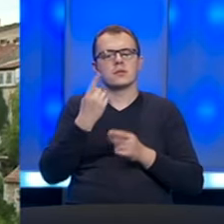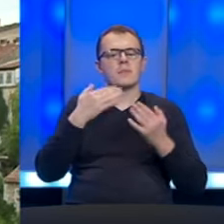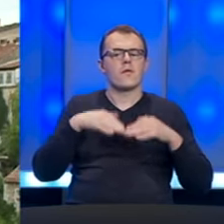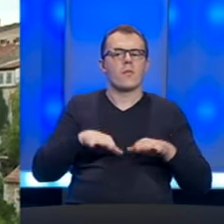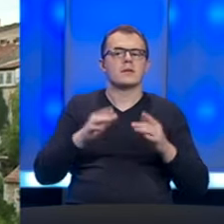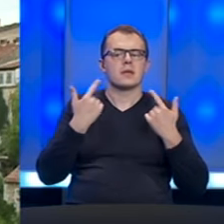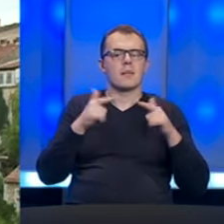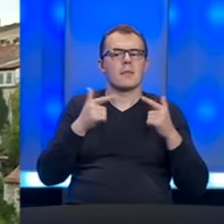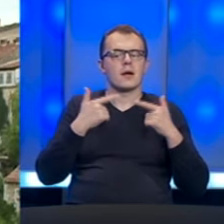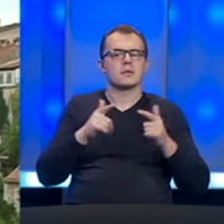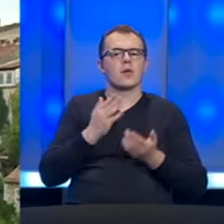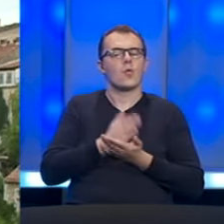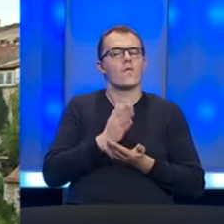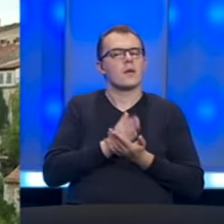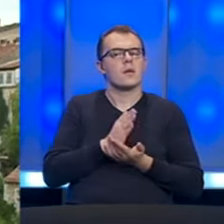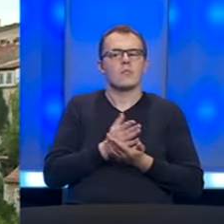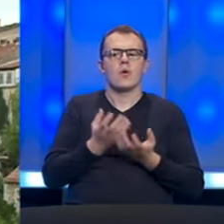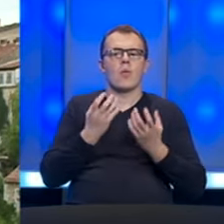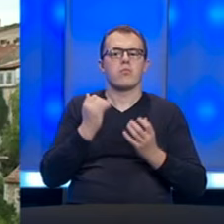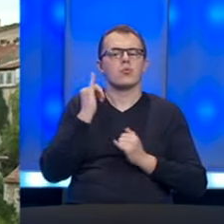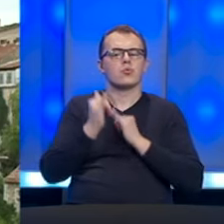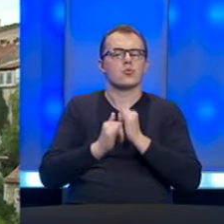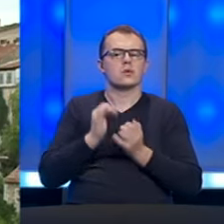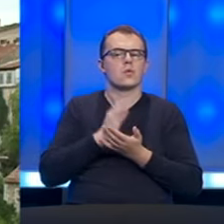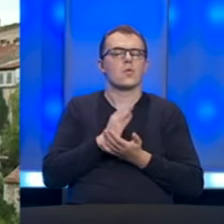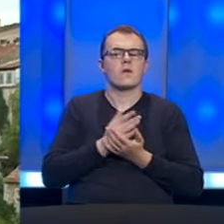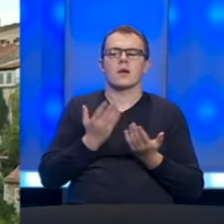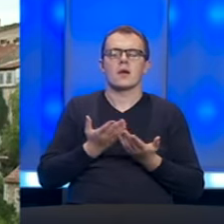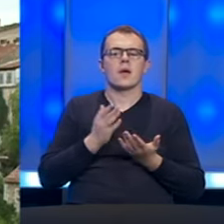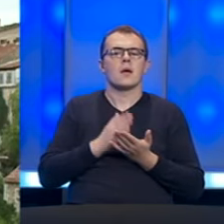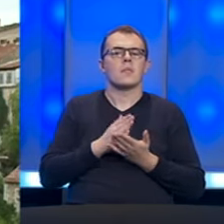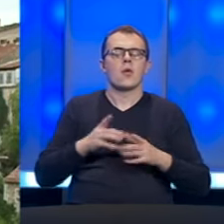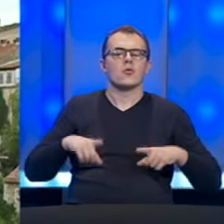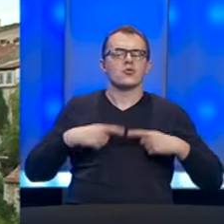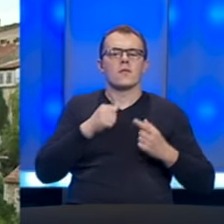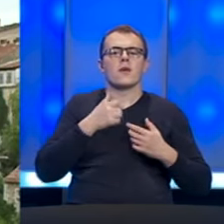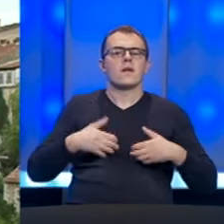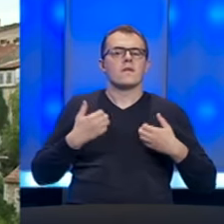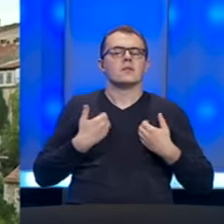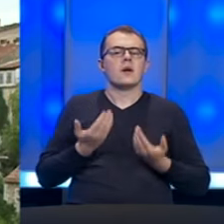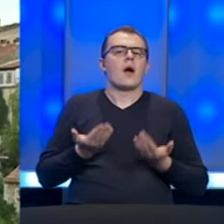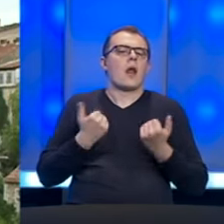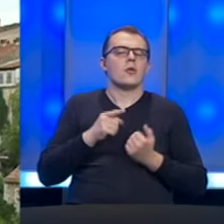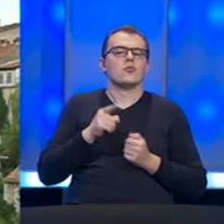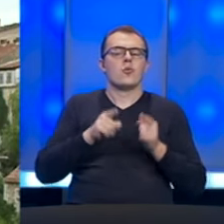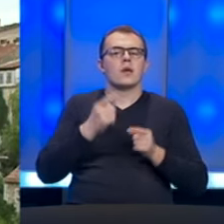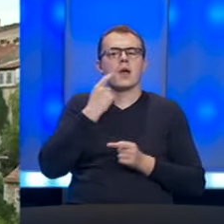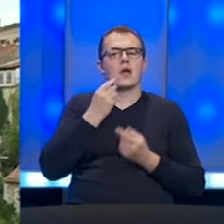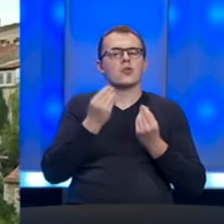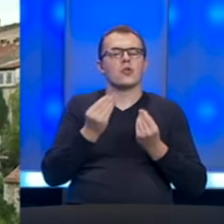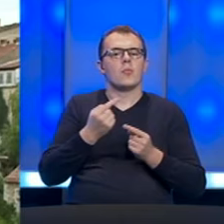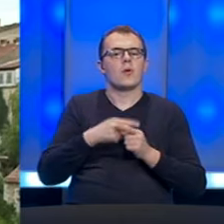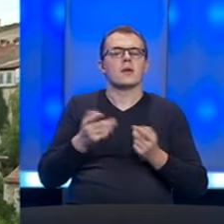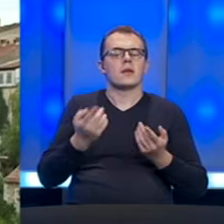prvomajske praznike je uvijek bio pun turista, uvijek je tu bilo živo i veselo, ali eto, to je na neki način i dobro jer znači da